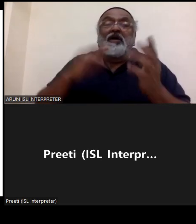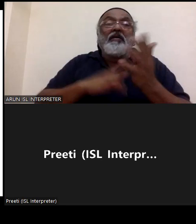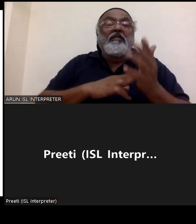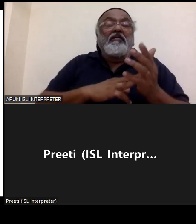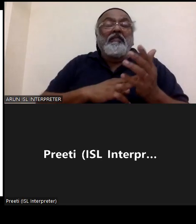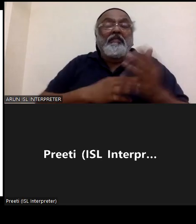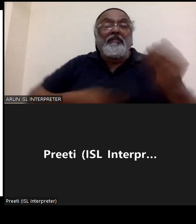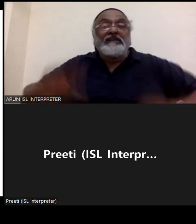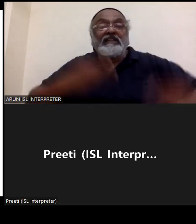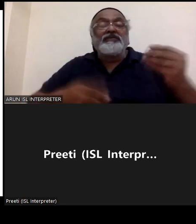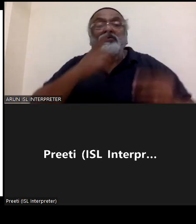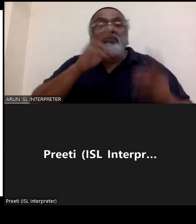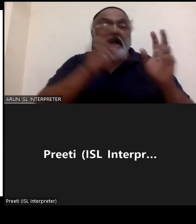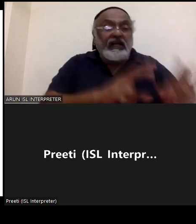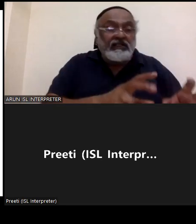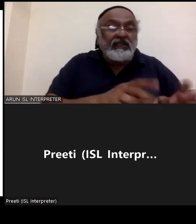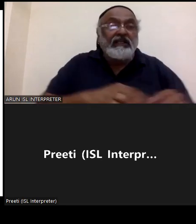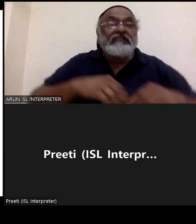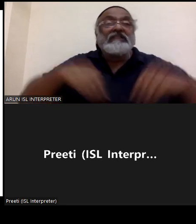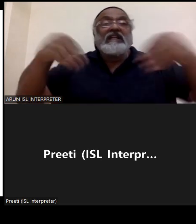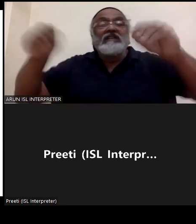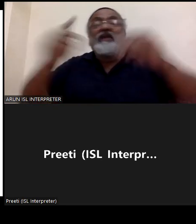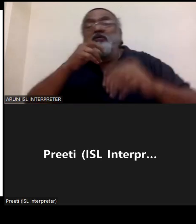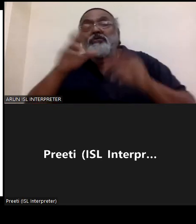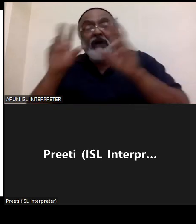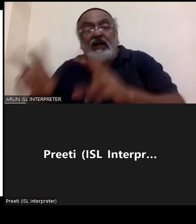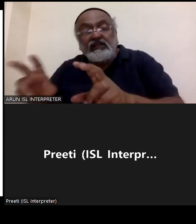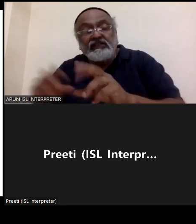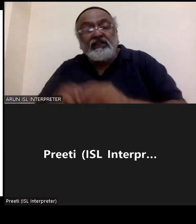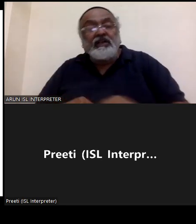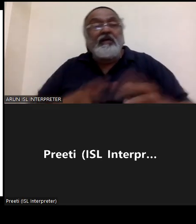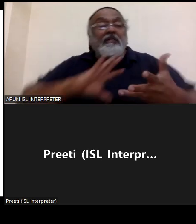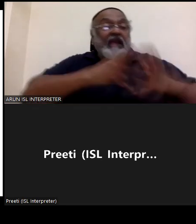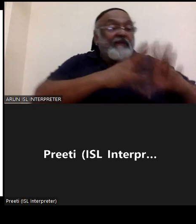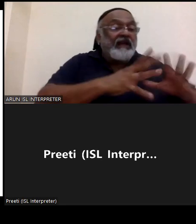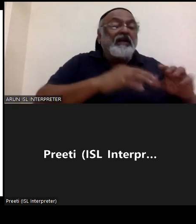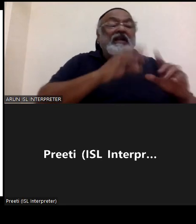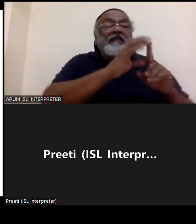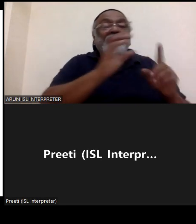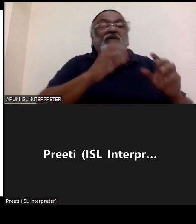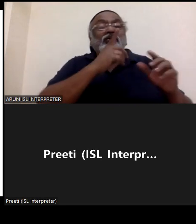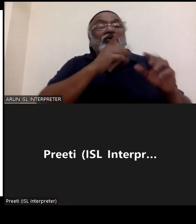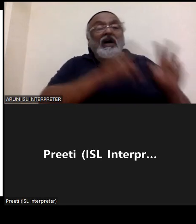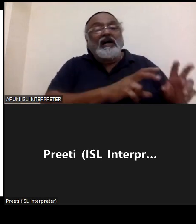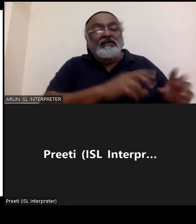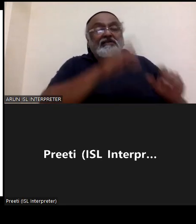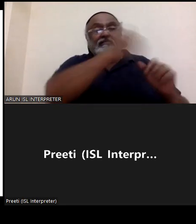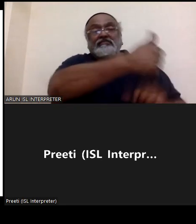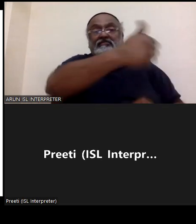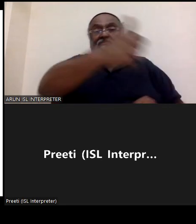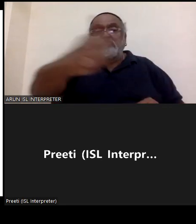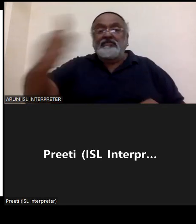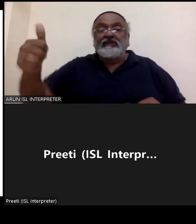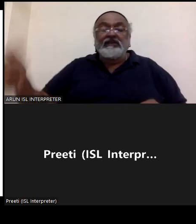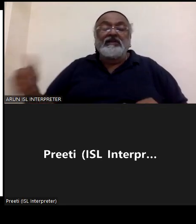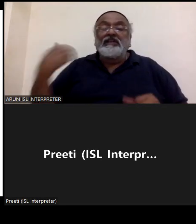देखेगा, उसके बाद फिर सेल्स डिपार्टमेंट कौन देखेगा, प्रोडक्शन डिपार्टमेंट कौन देखेगा, तो वो देखने वाले